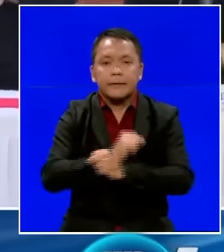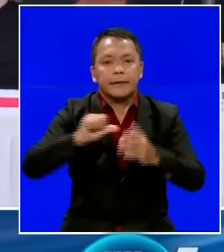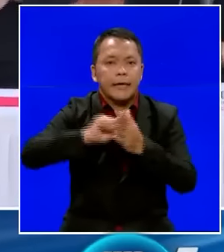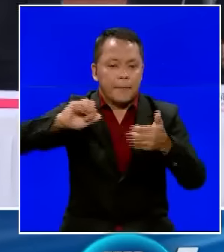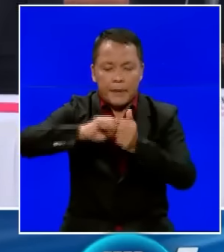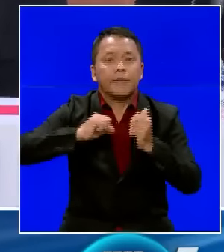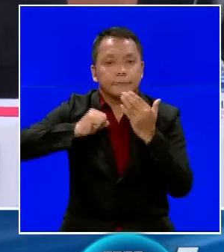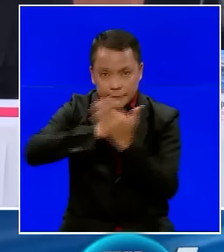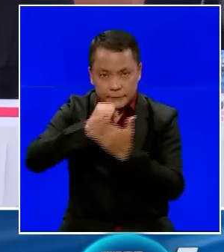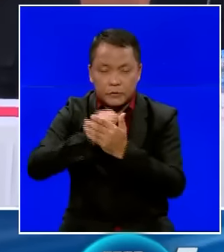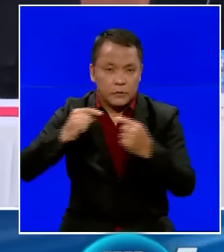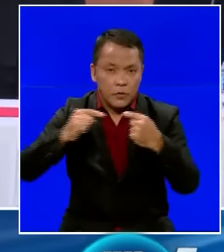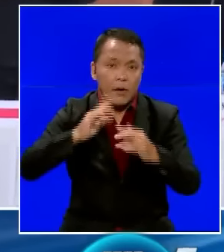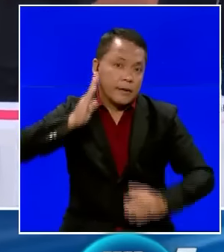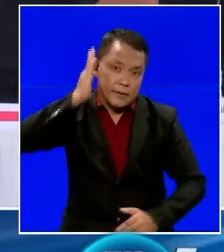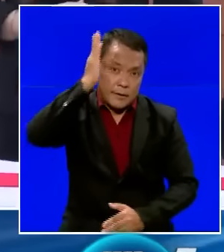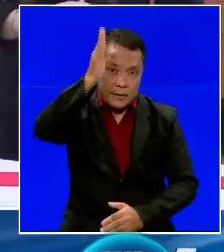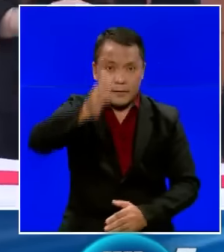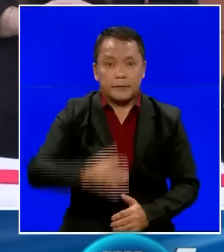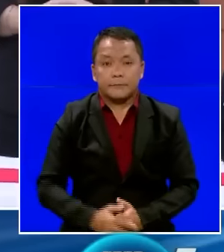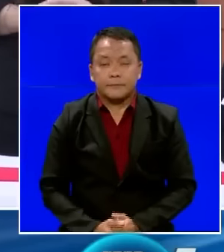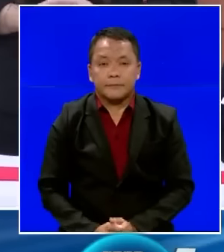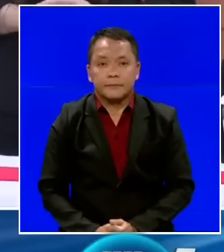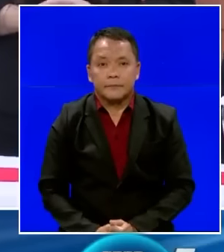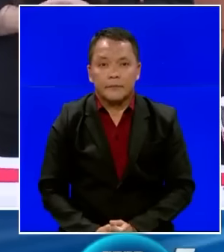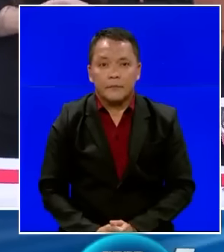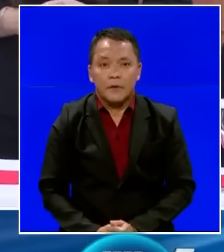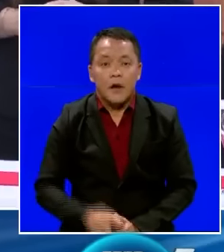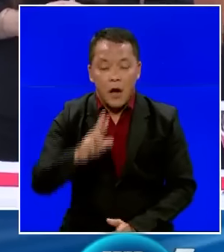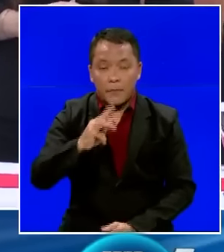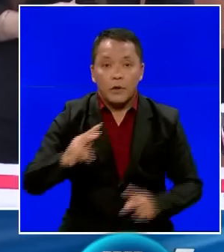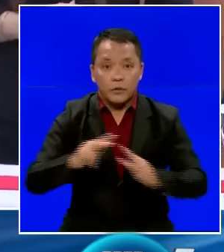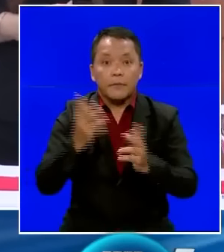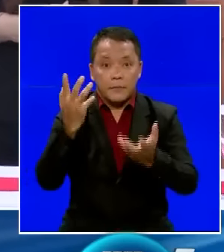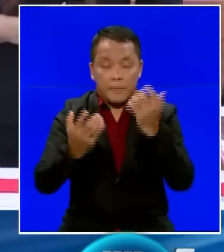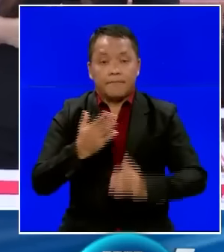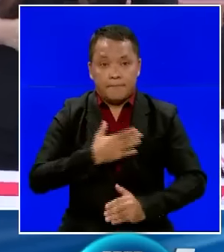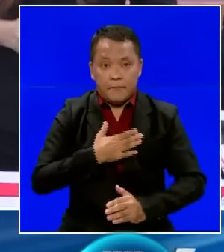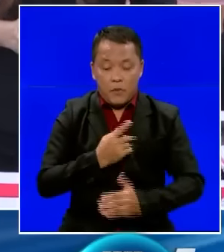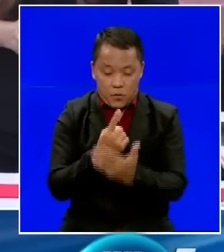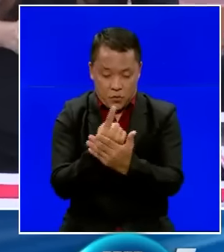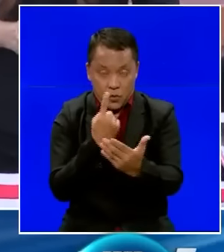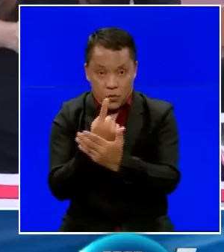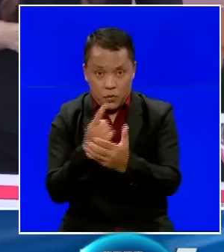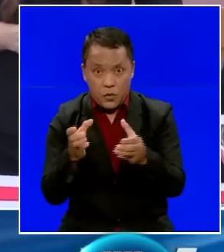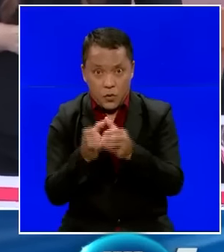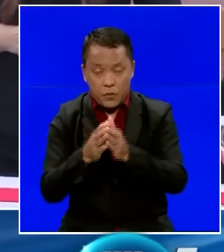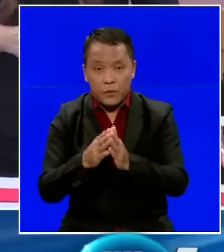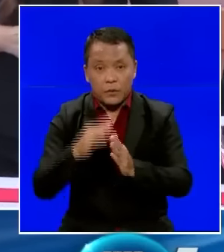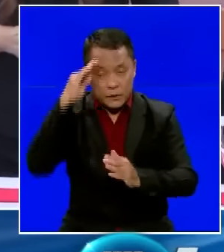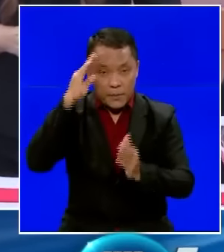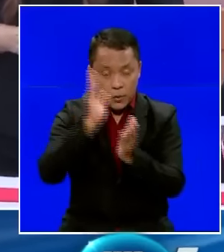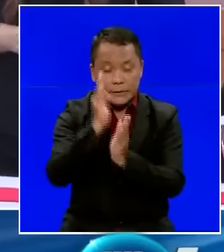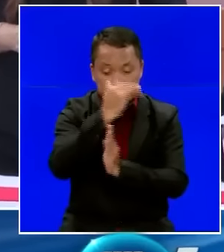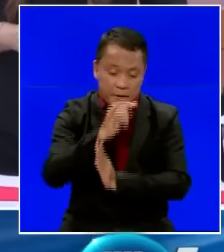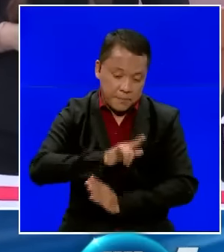ขปัญหายาเสพติดต่อไปค่ะ รัฐมนตรีว่าการกระทรวงยุติธรรมผมแล้วก็ผู้แทนของสำนักงานของชาติเดินท